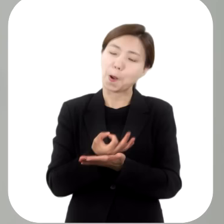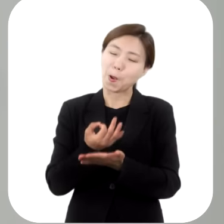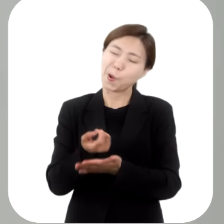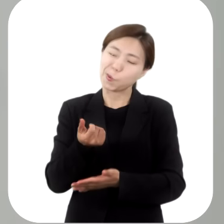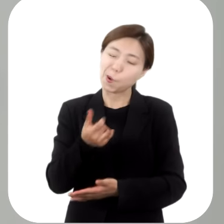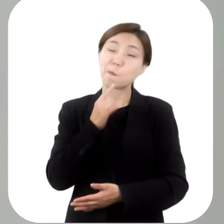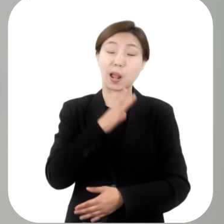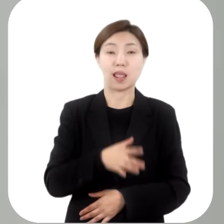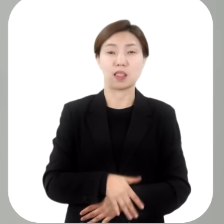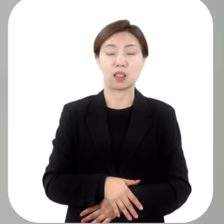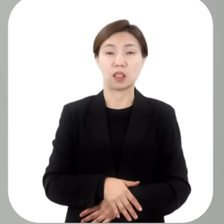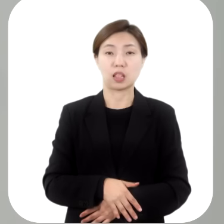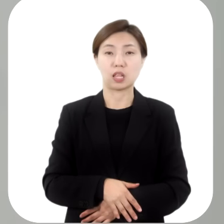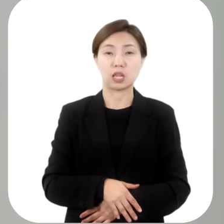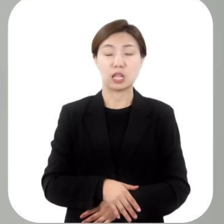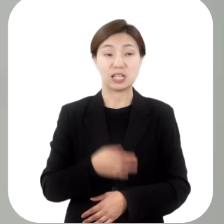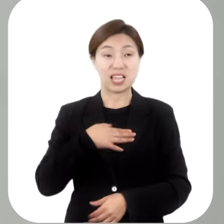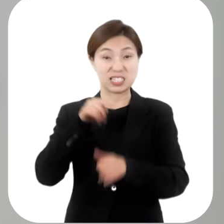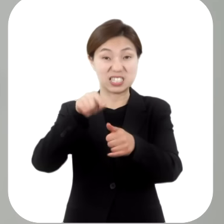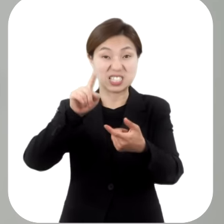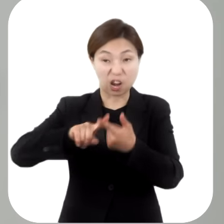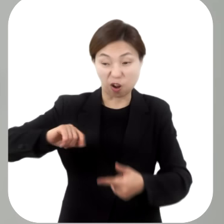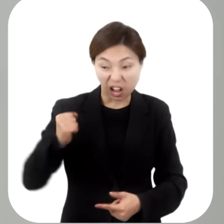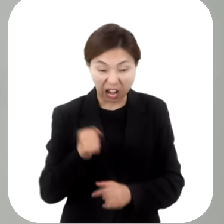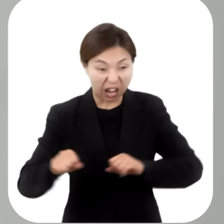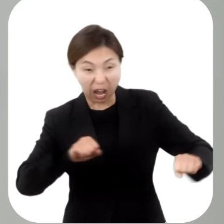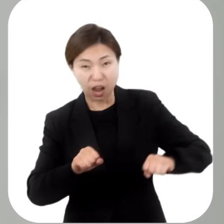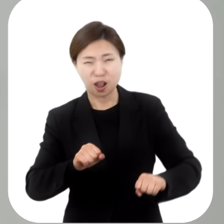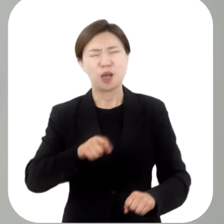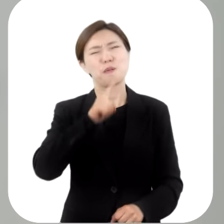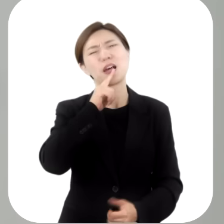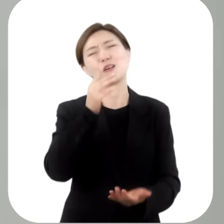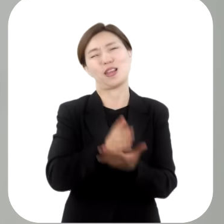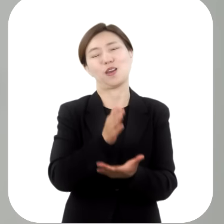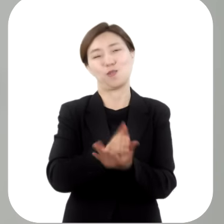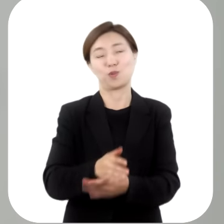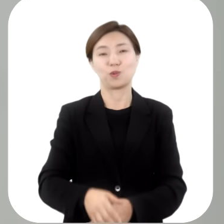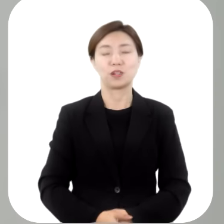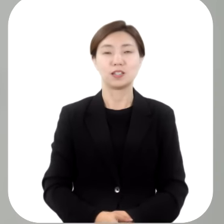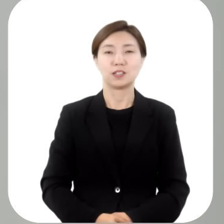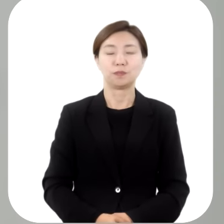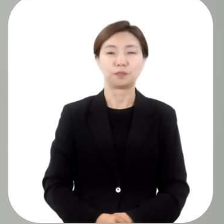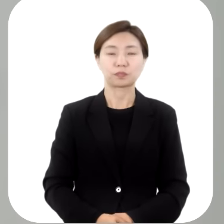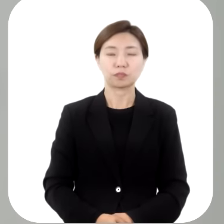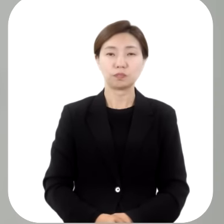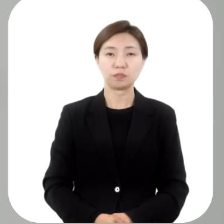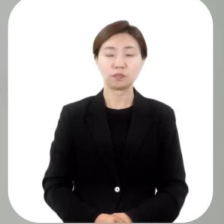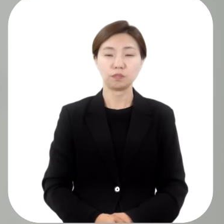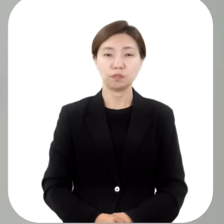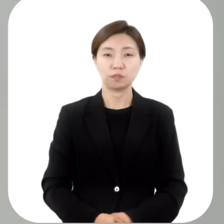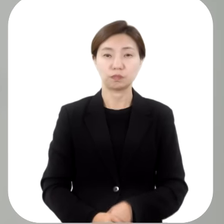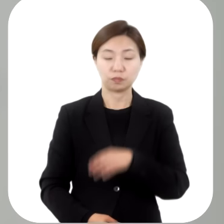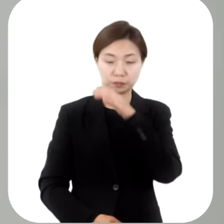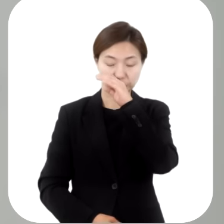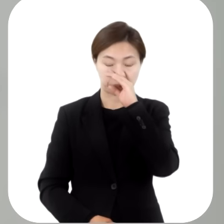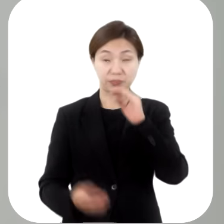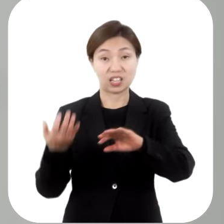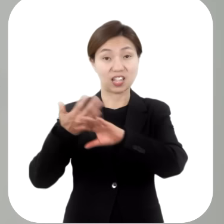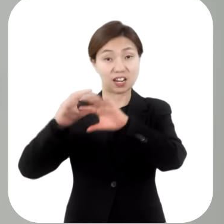이렇게 할 수도 있다. 이렇게 하라고 또 잘못 듣지 말고 스님이 그렇게 하라 했다. 이렇게 듣지 말고